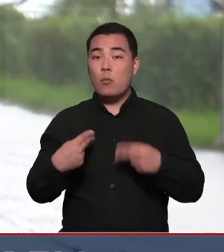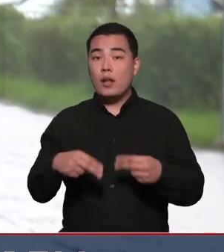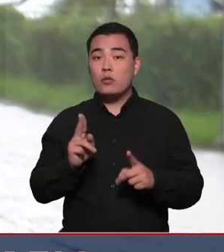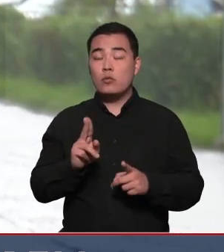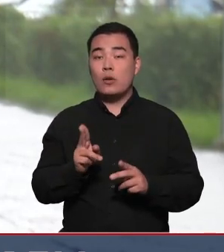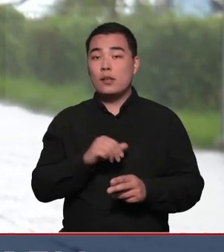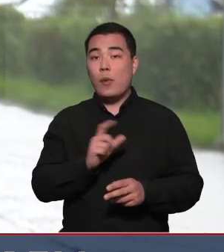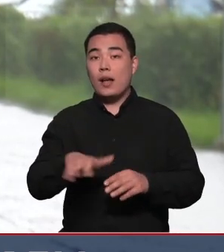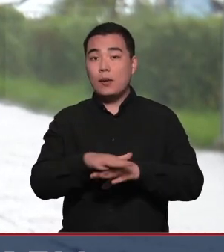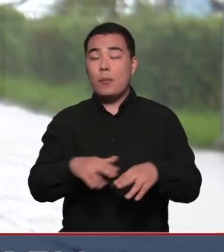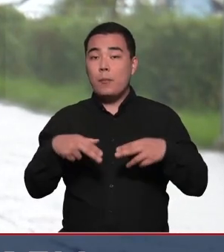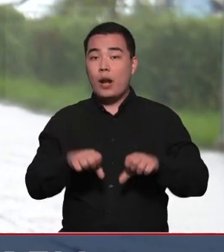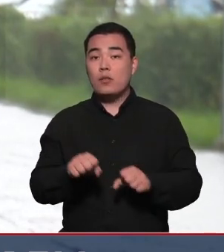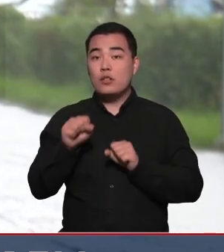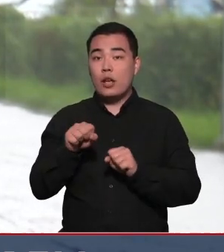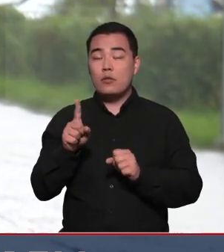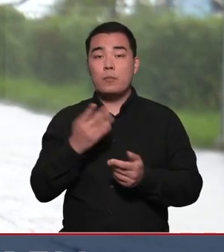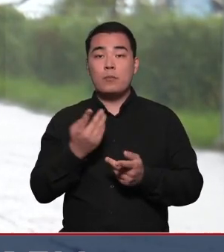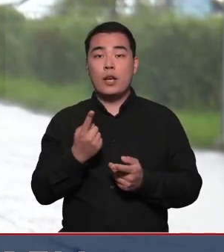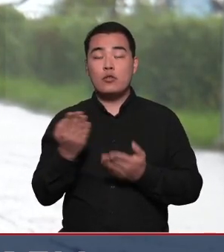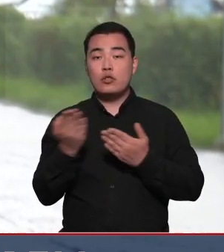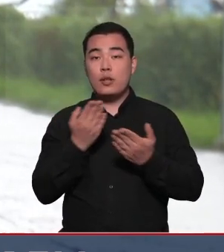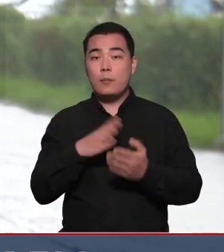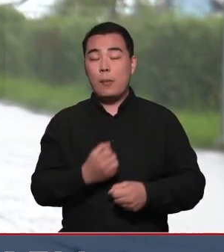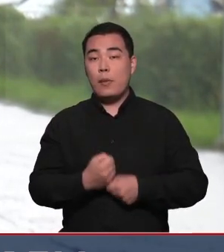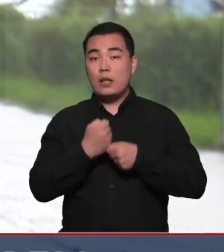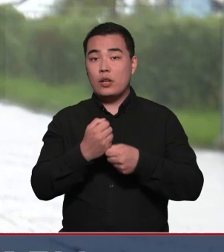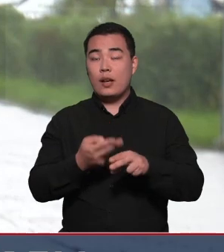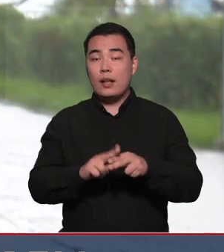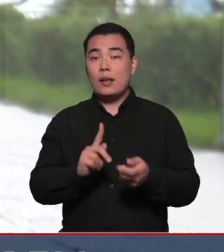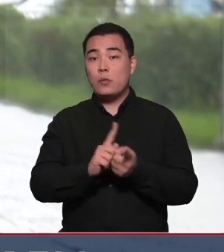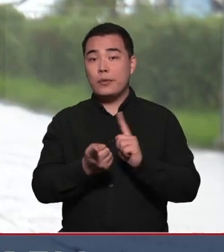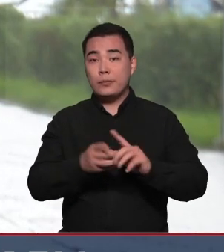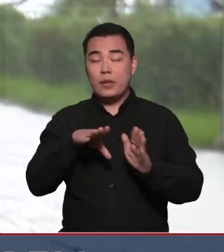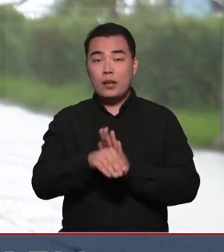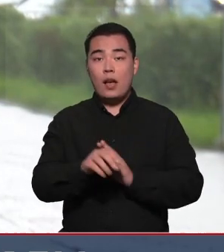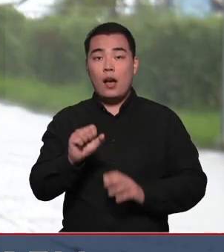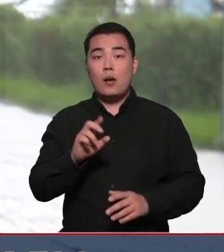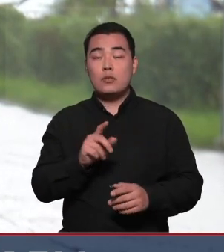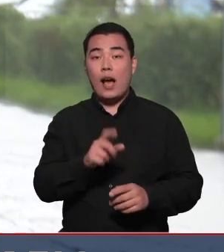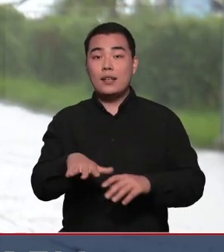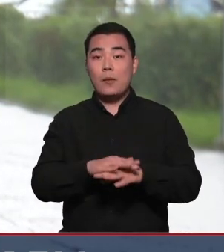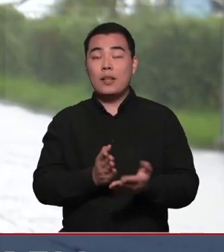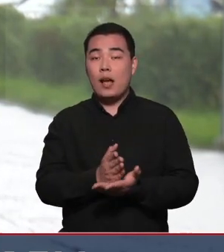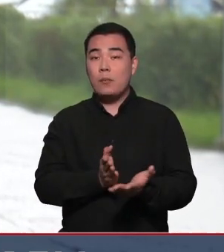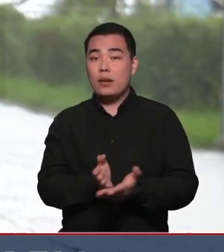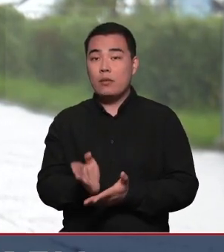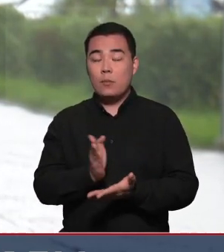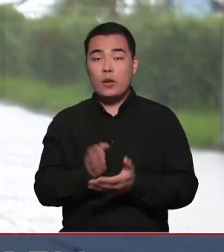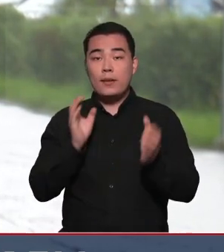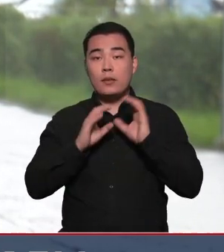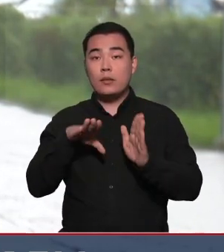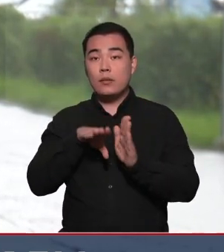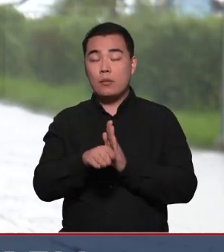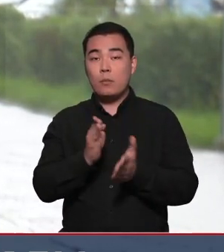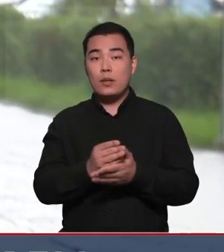әлі де жетілет, бірақ бірінші оқылымда қолдау тапты. Ондағы оң өзгерістің бірі омбудсмен институты енгізіледі. Демек, арнайы